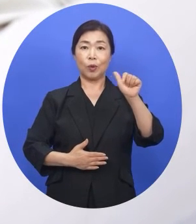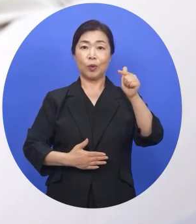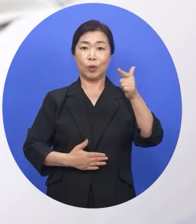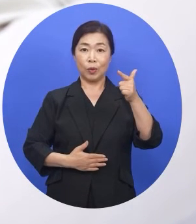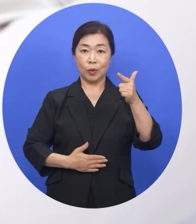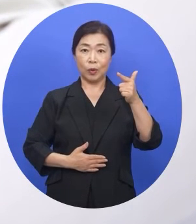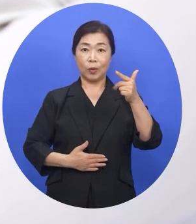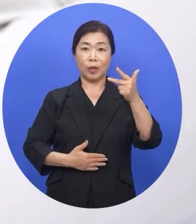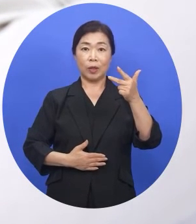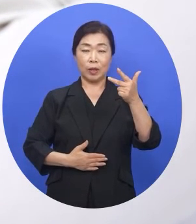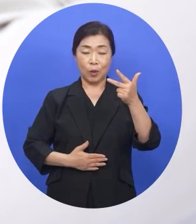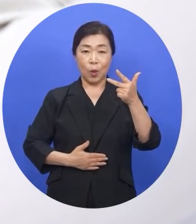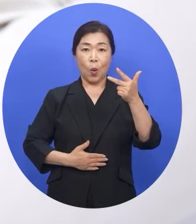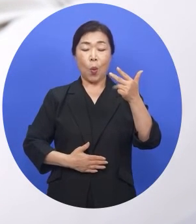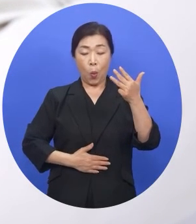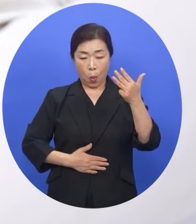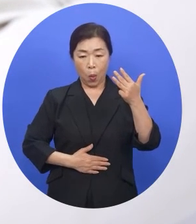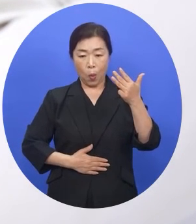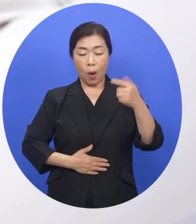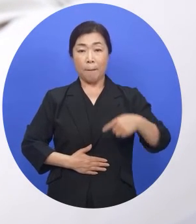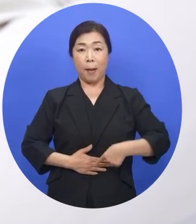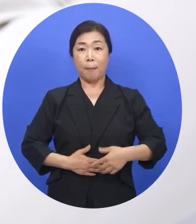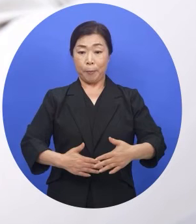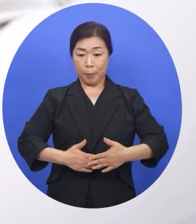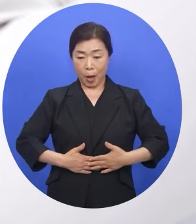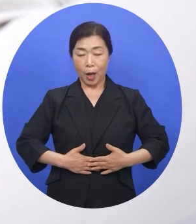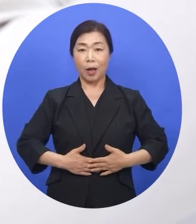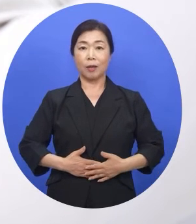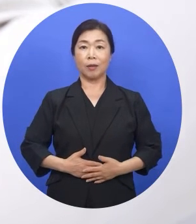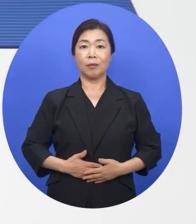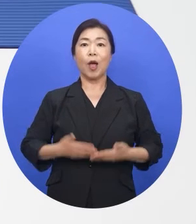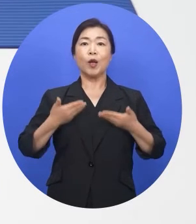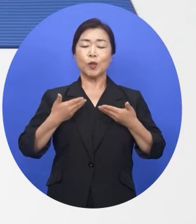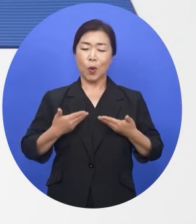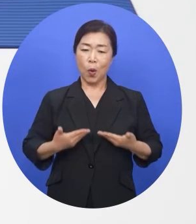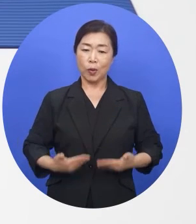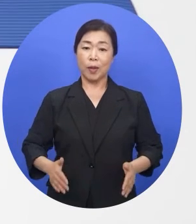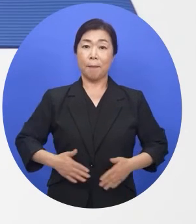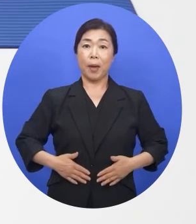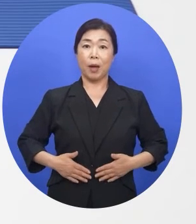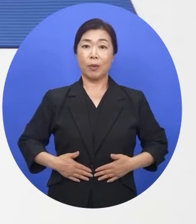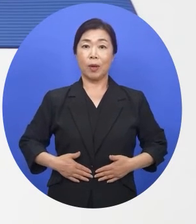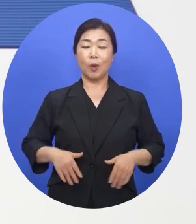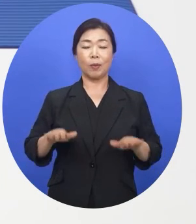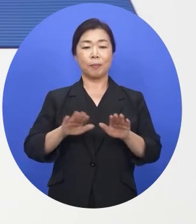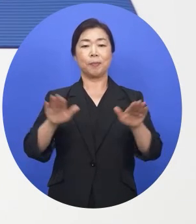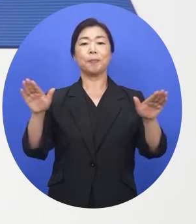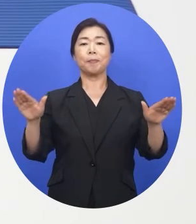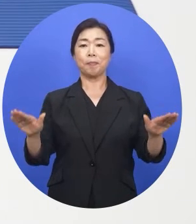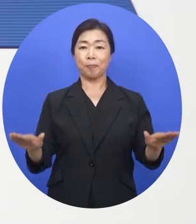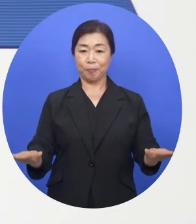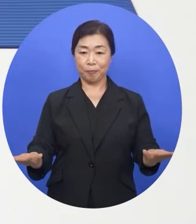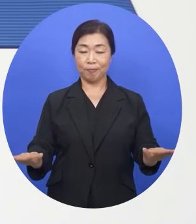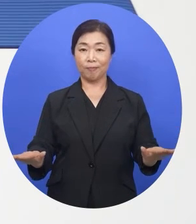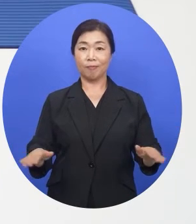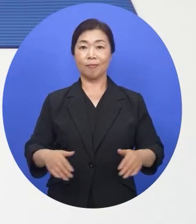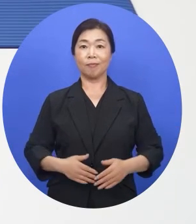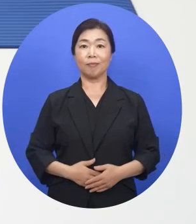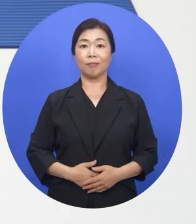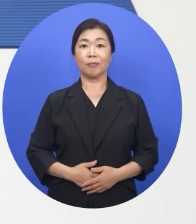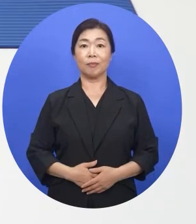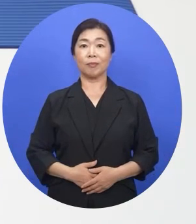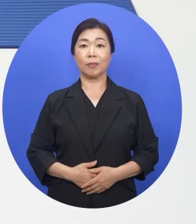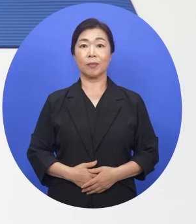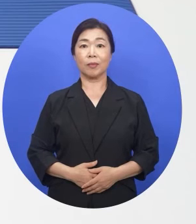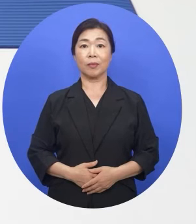다섯, 여섯, 일곱, 여덟. 천천히 배 위의 손도 함께